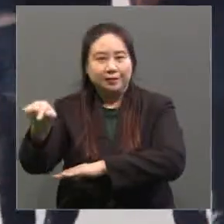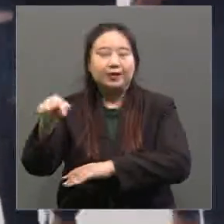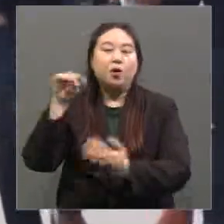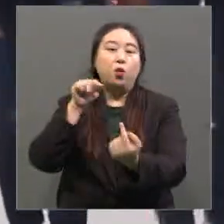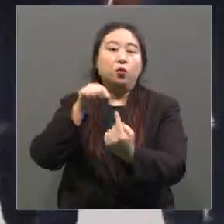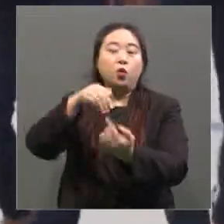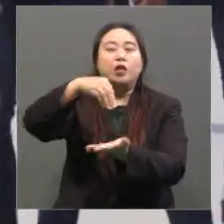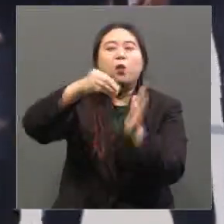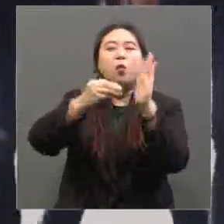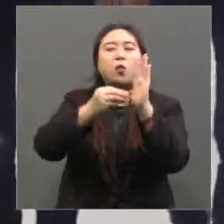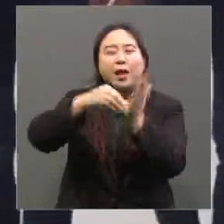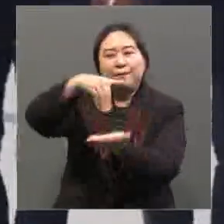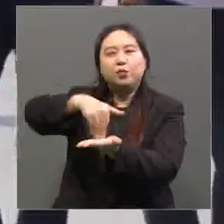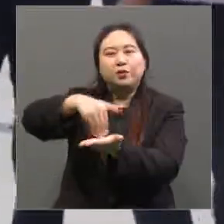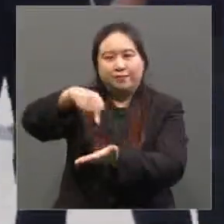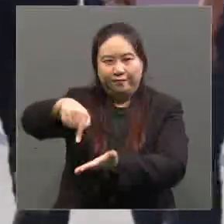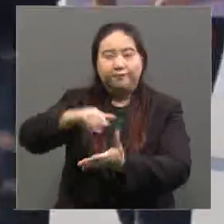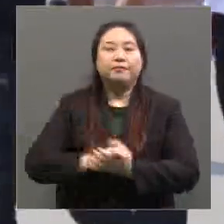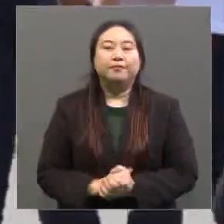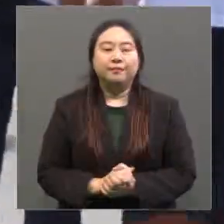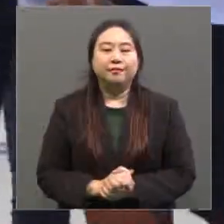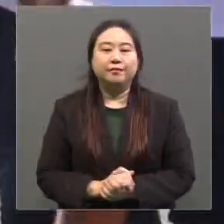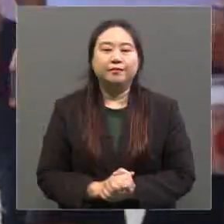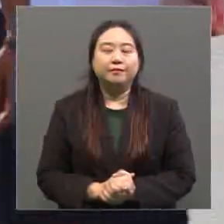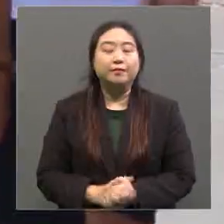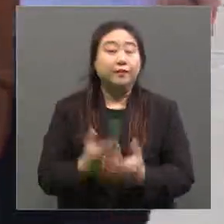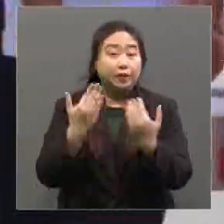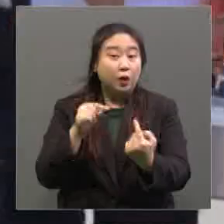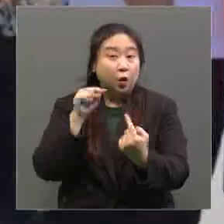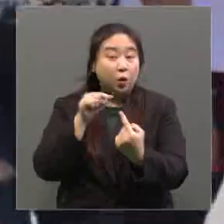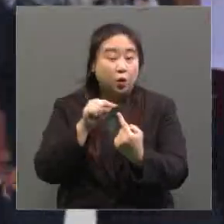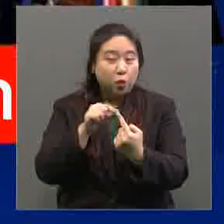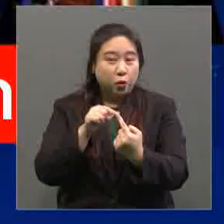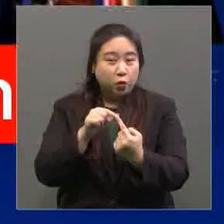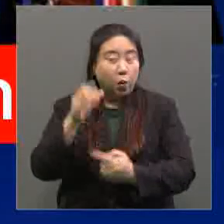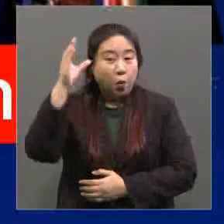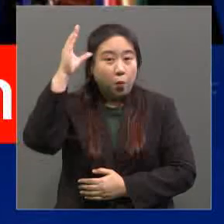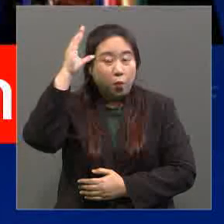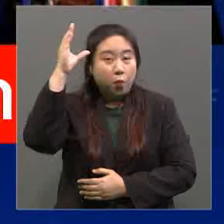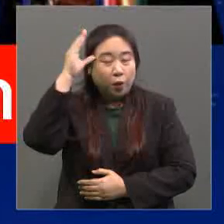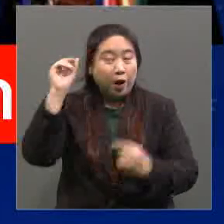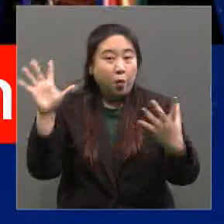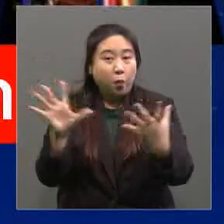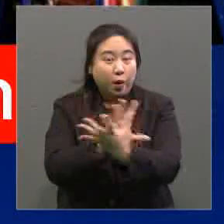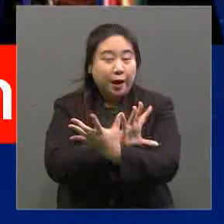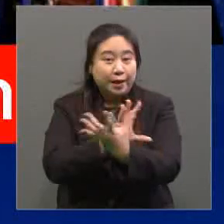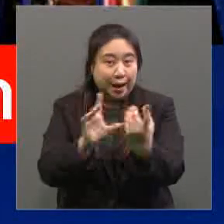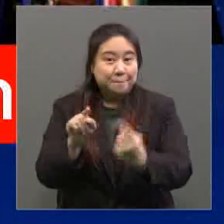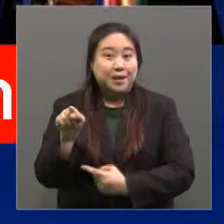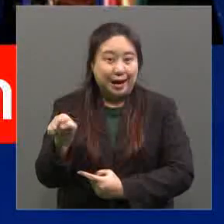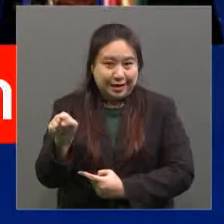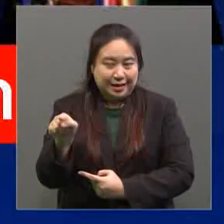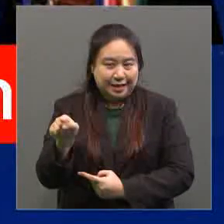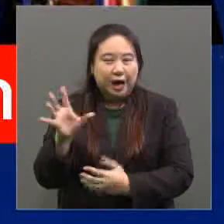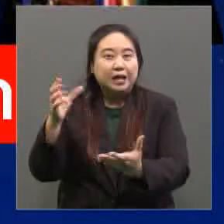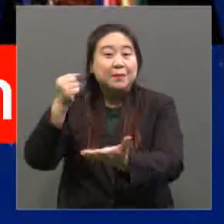ลานคนเมืองศาลาวกากรุงเทพมหานครนะคะส่วนมรดกทางภูมิปัญญามรดกภูมิปัญญาทางวัฒนธรรมเนี่ยนะคะเป็น